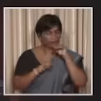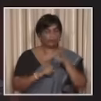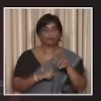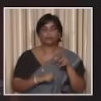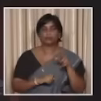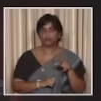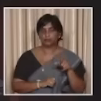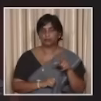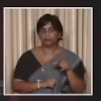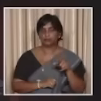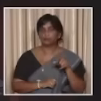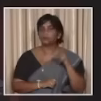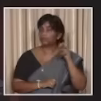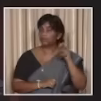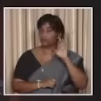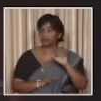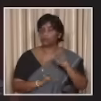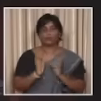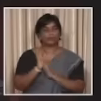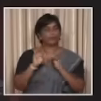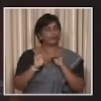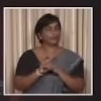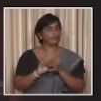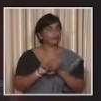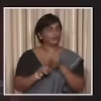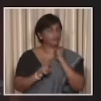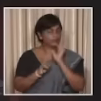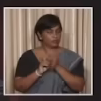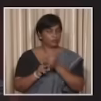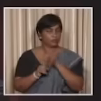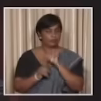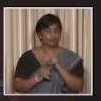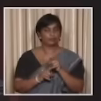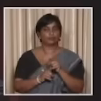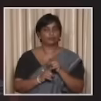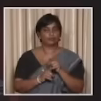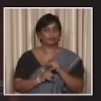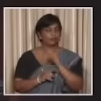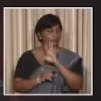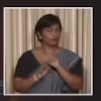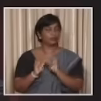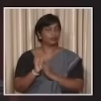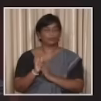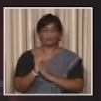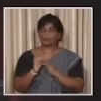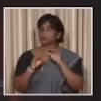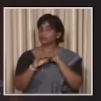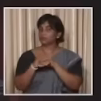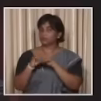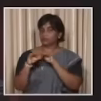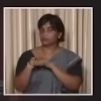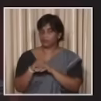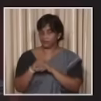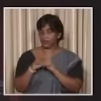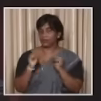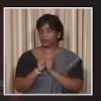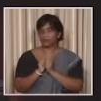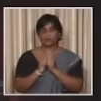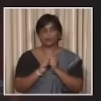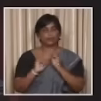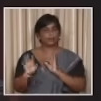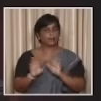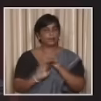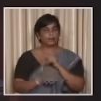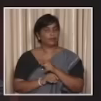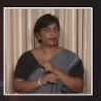වශයෙන්ම ඒ කමිටුවල සභාපතිවරුන්ට ඒ කමිටුවල වැඩ කටයුතු